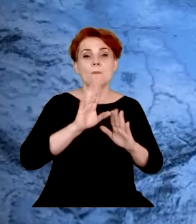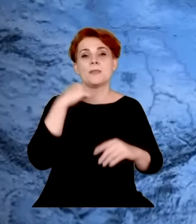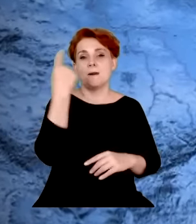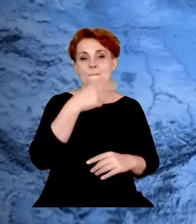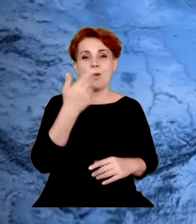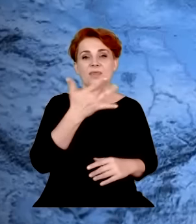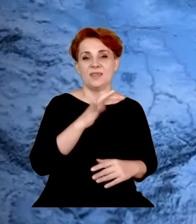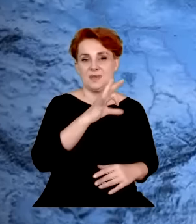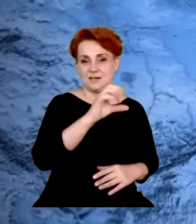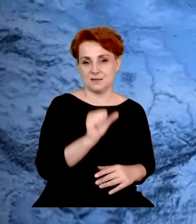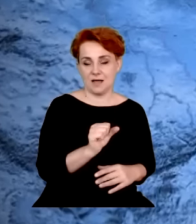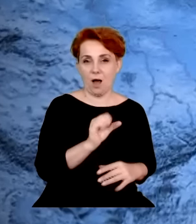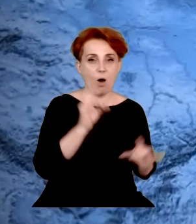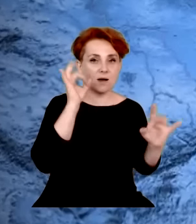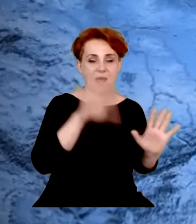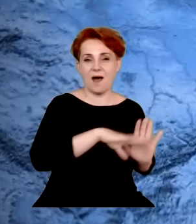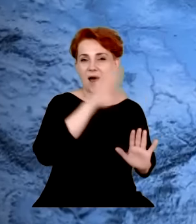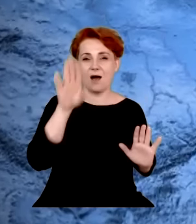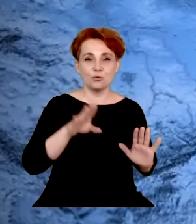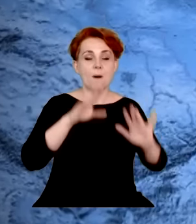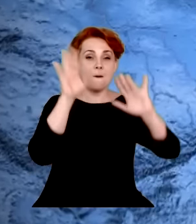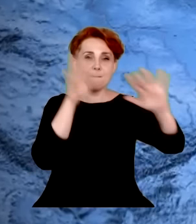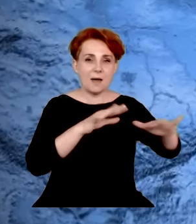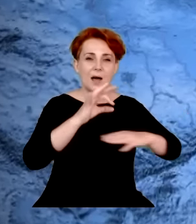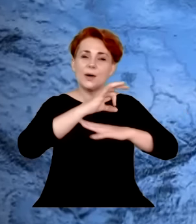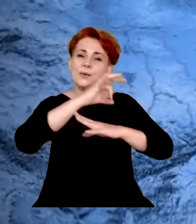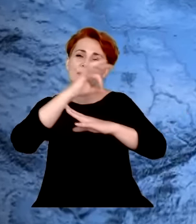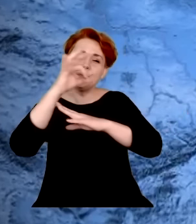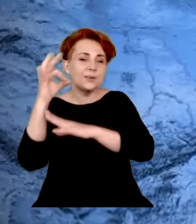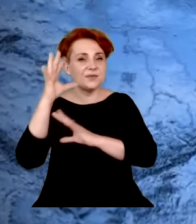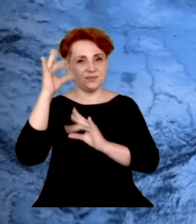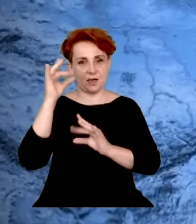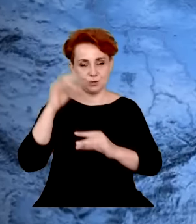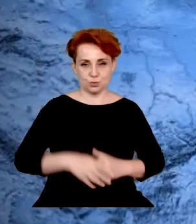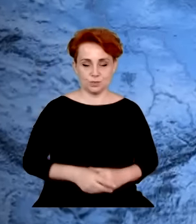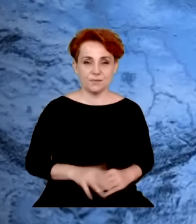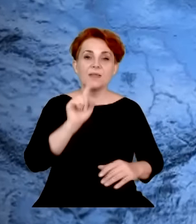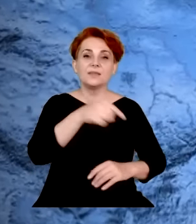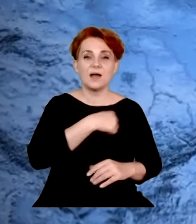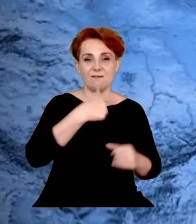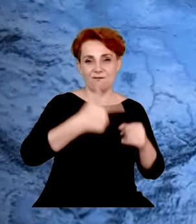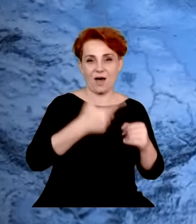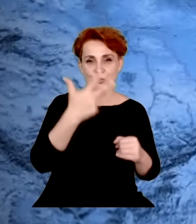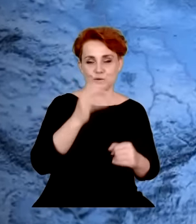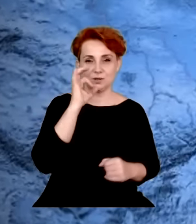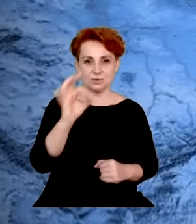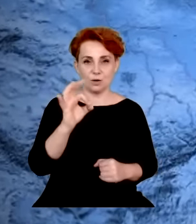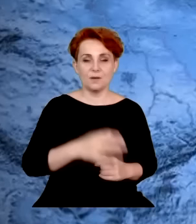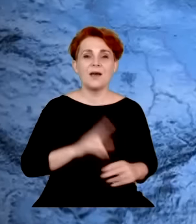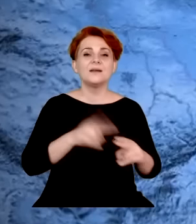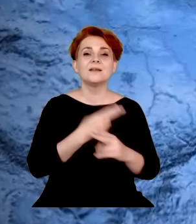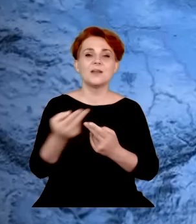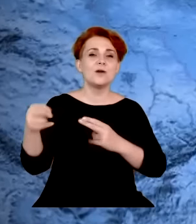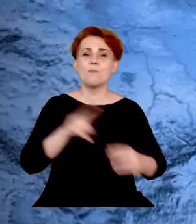na przykład. Od rana będzie padał deszcz, a słońce wychyli się zza chmur dopiero wieczorem. Na termometrach 23 stopnie. Kiedy wróci pełne